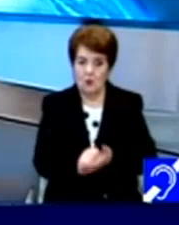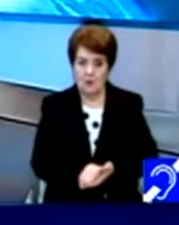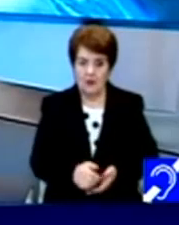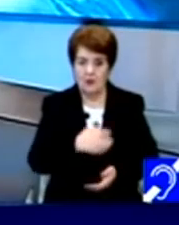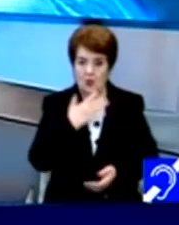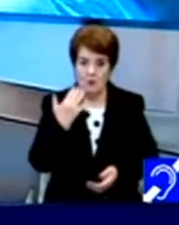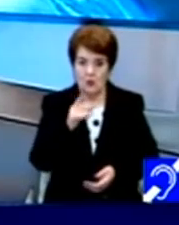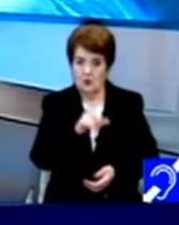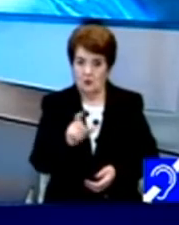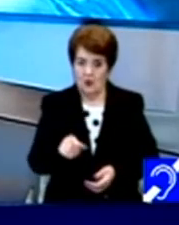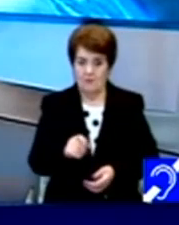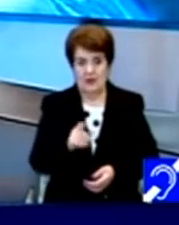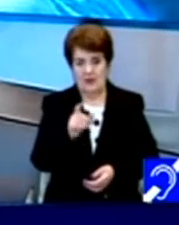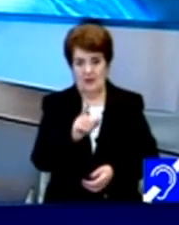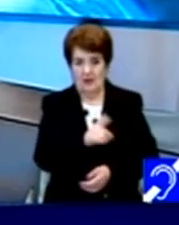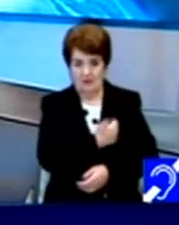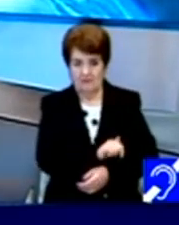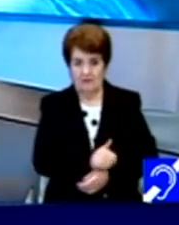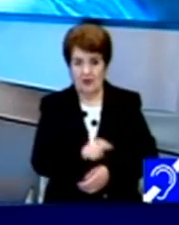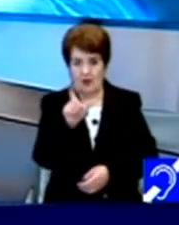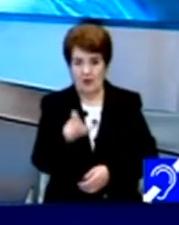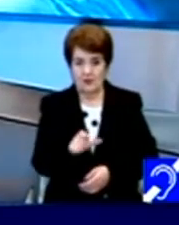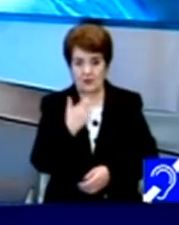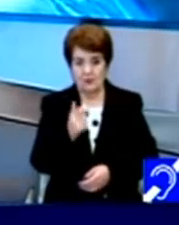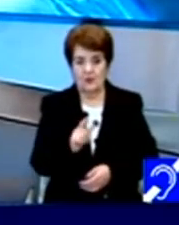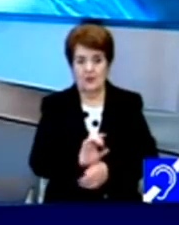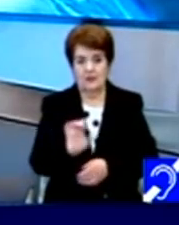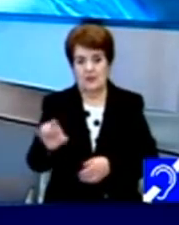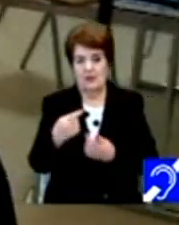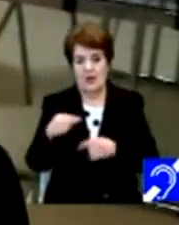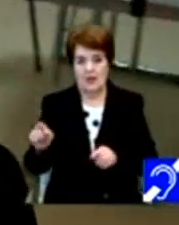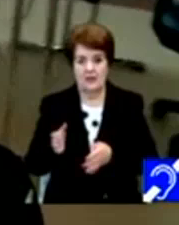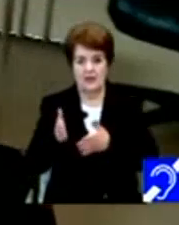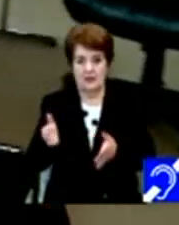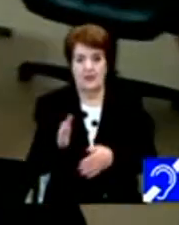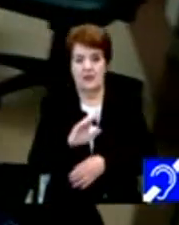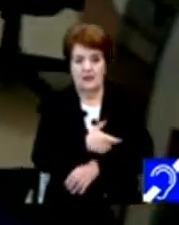puține ori, cadrele medicale sunt obligate să trimită bolnavi spre alte spitale.